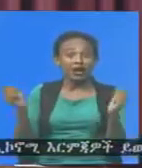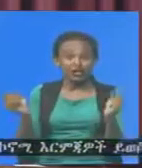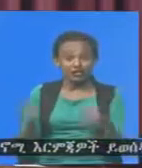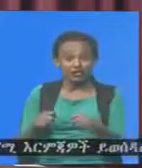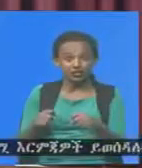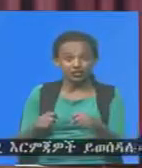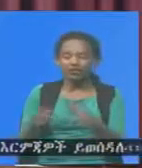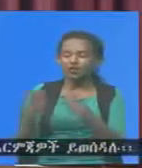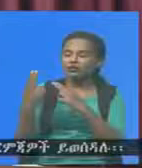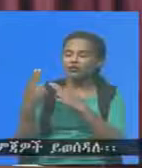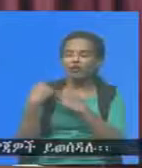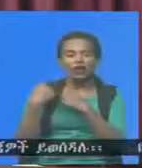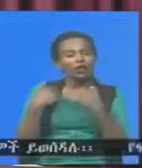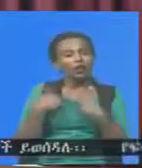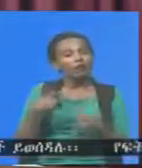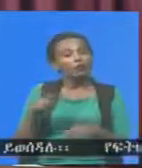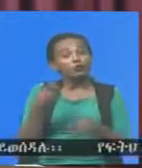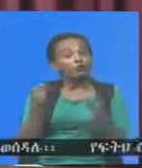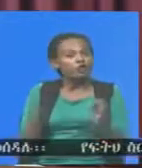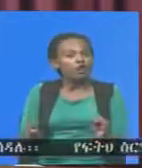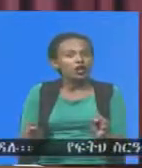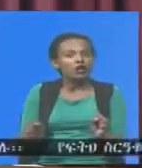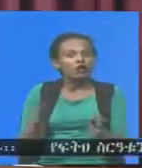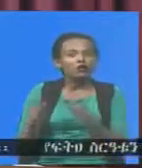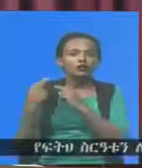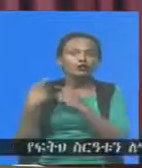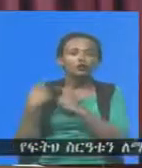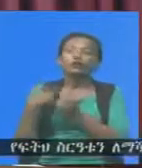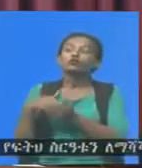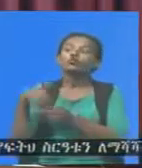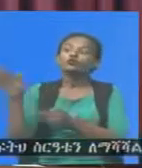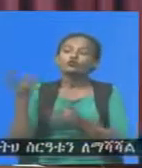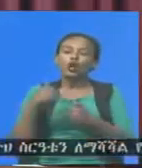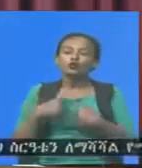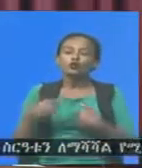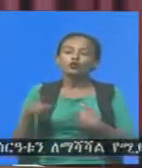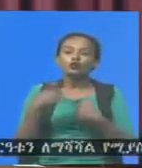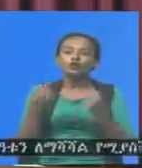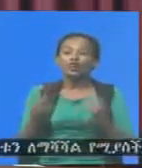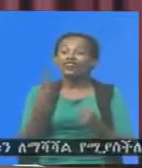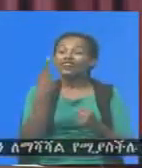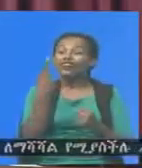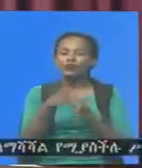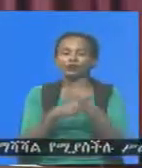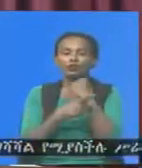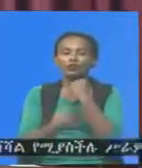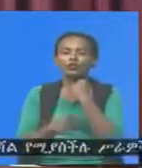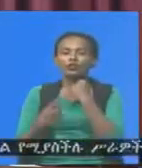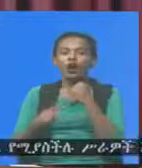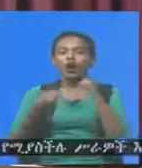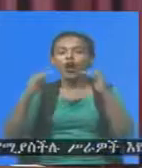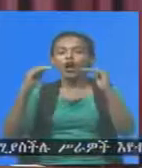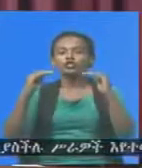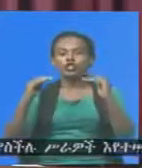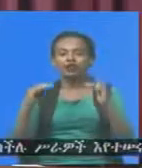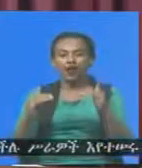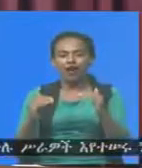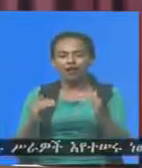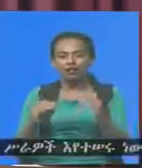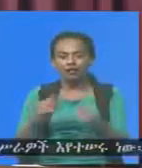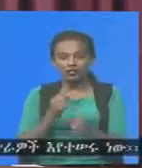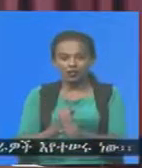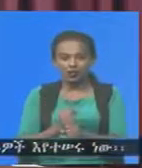በስልጣን ላይ ያሉም ሊሆኑ ይችላሉ ከስልጣን ውጭ ያሉም ሰዎች እንደ አንድ የፖለቲካ አጀንዳ